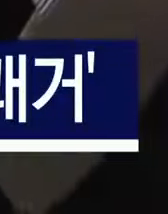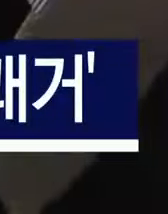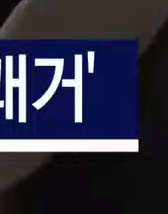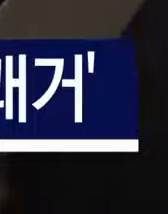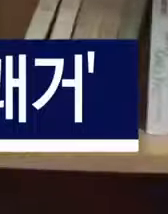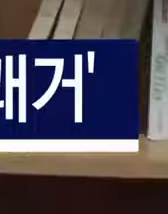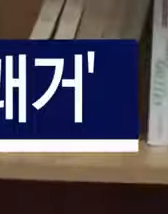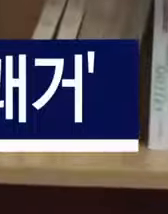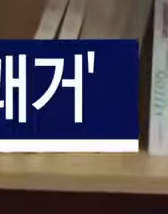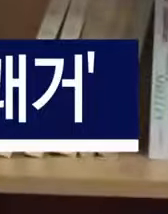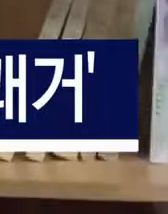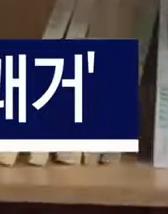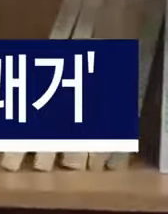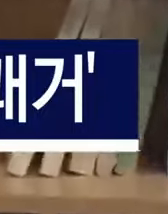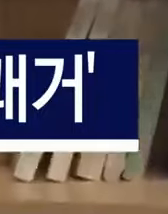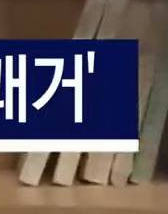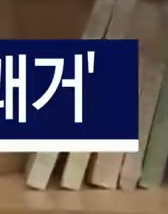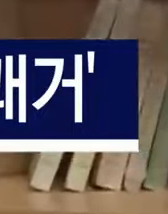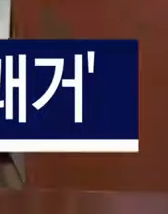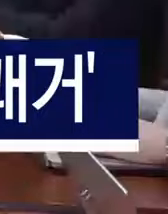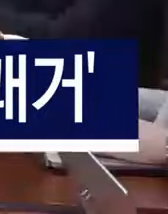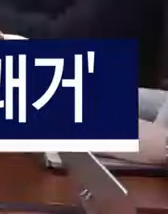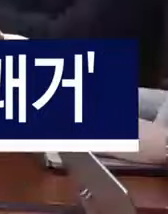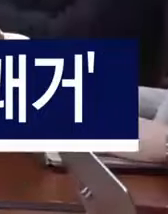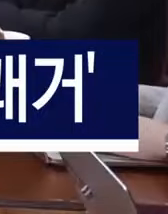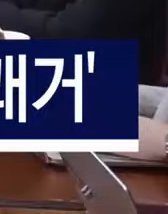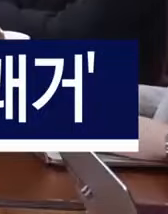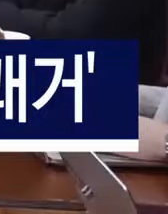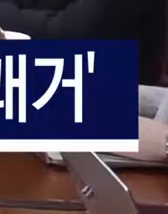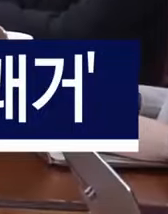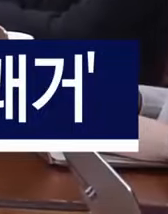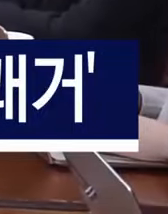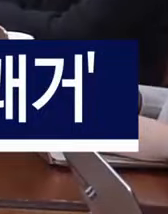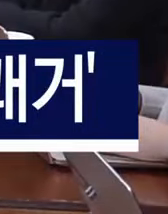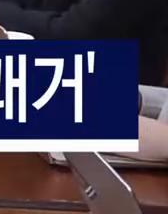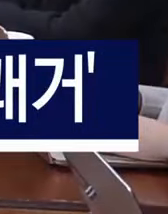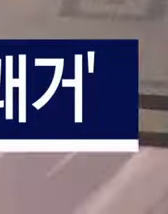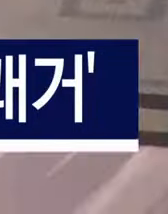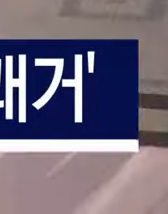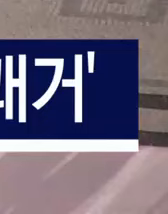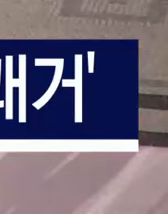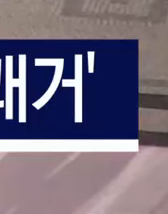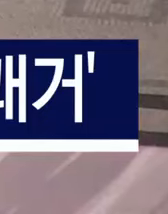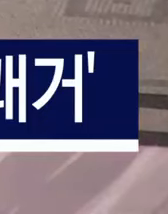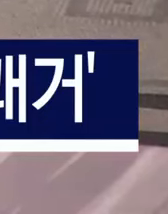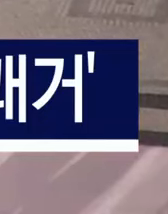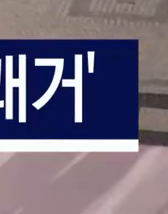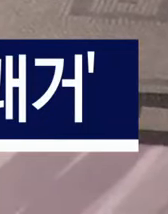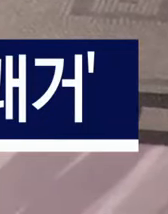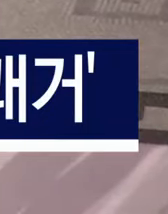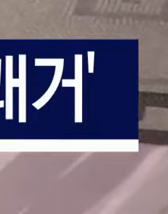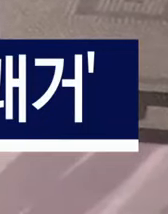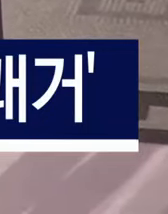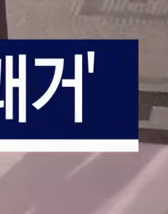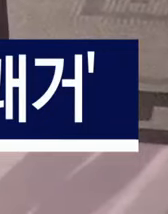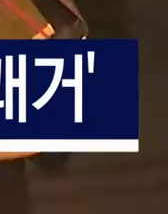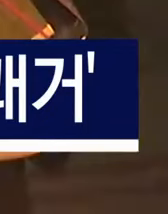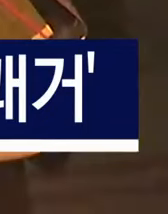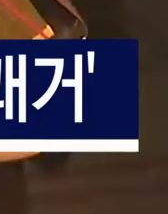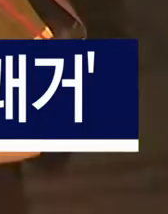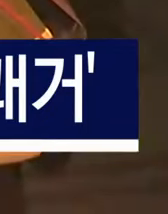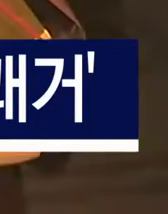광주 출신 작가 한강이 우리나라 최초로 노벨 문학상을 수상했습니다 인간의 연약함을 천착해온 한강